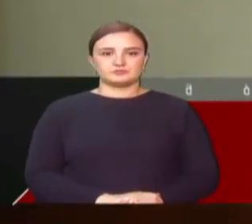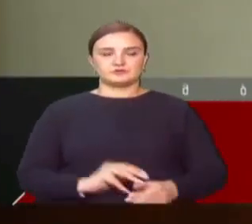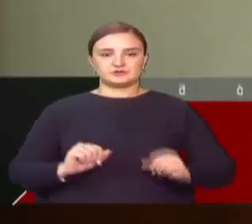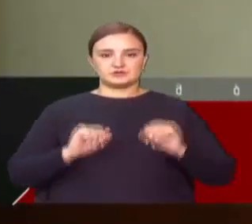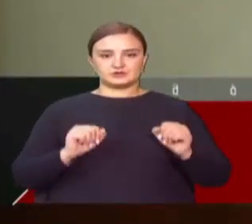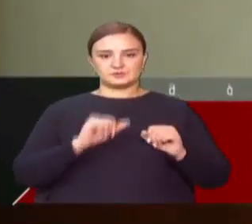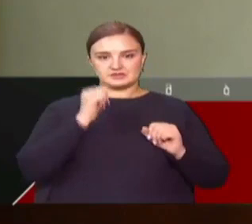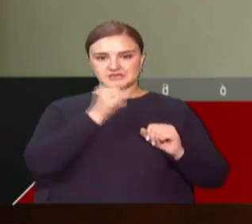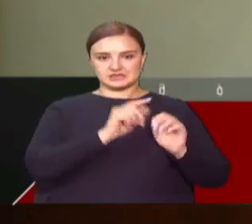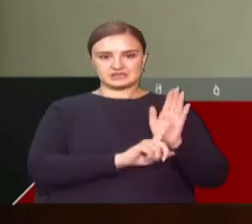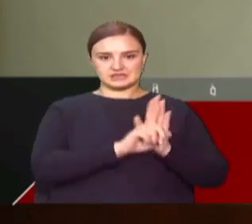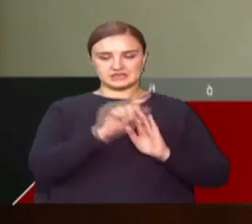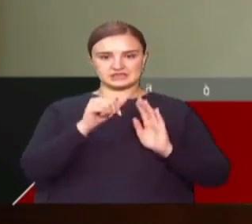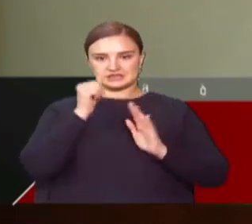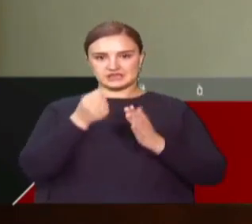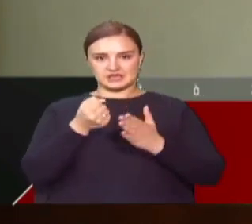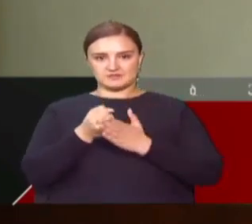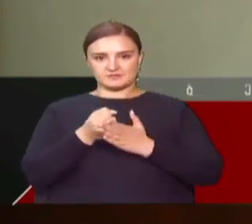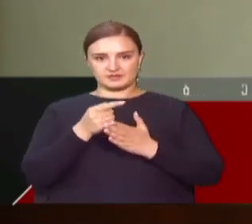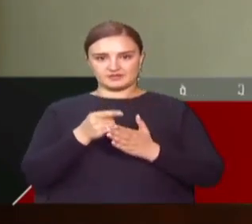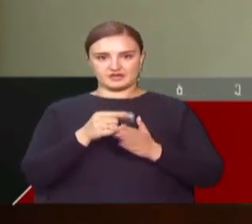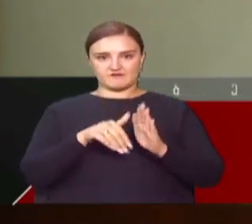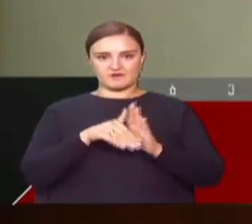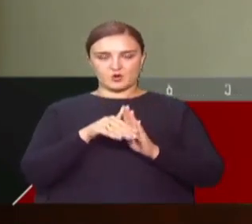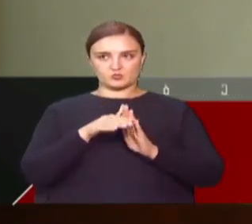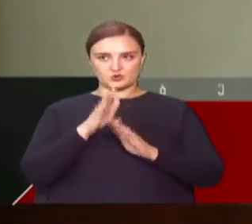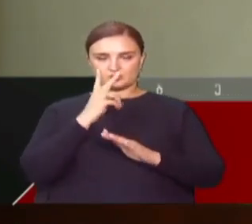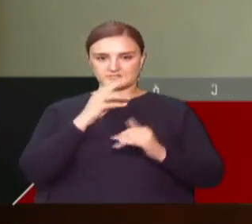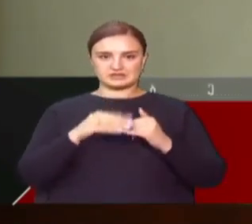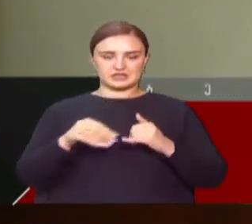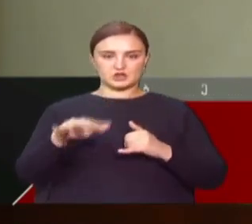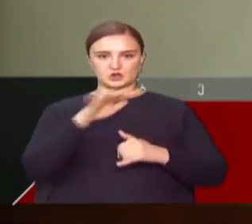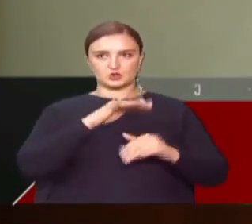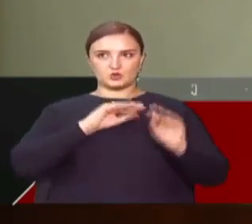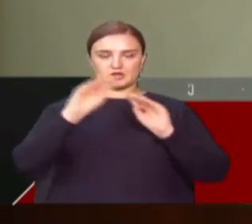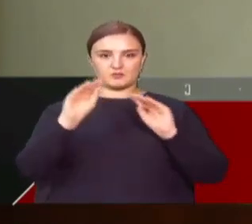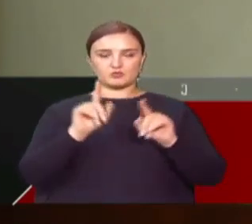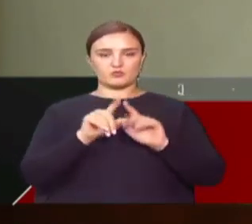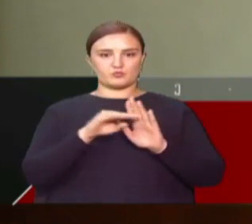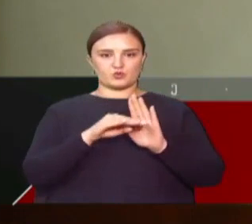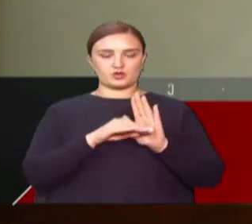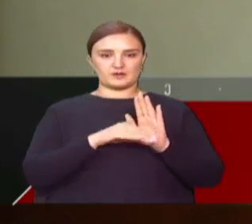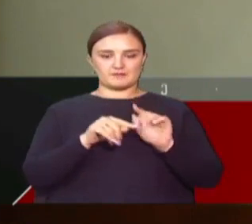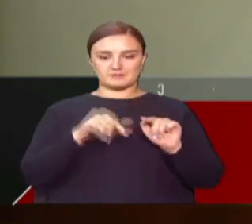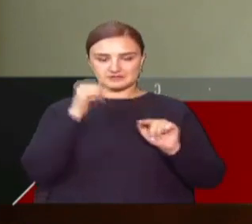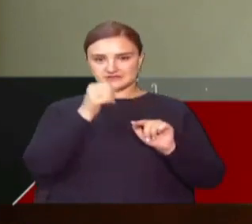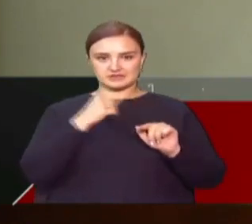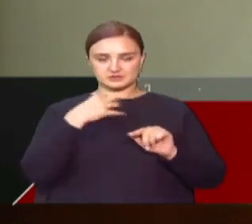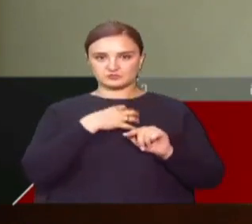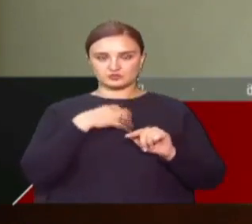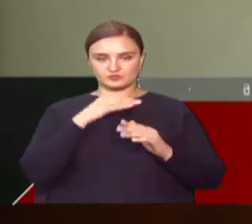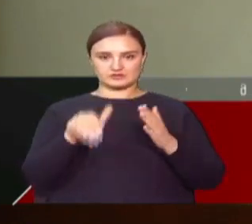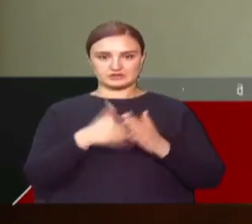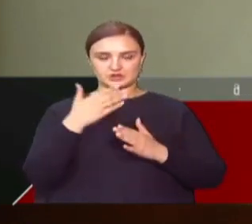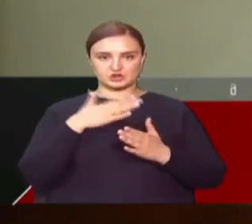მეტად გავაუმჯობესოთ როგორც ვიზუალური მხარე და ტერიტორიის გაფორმება, ასევე პროგრამა. Წელს ძალიან მნიშვნელოვანი